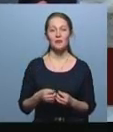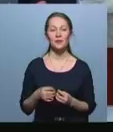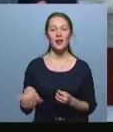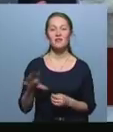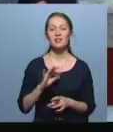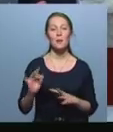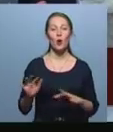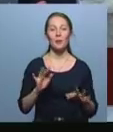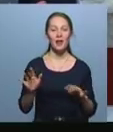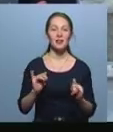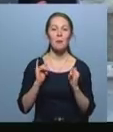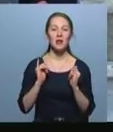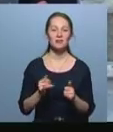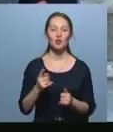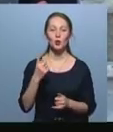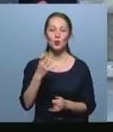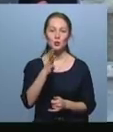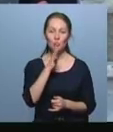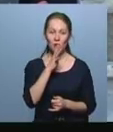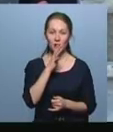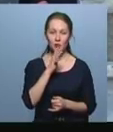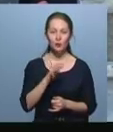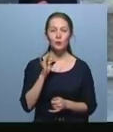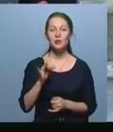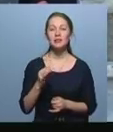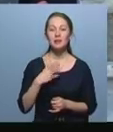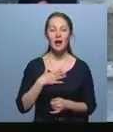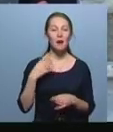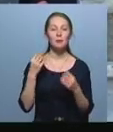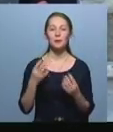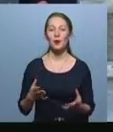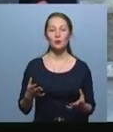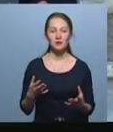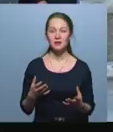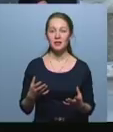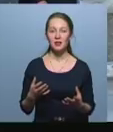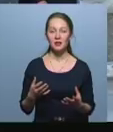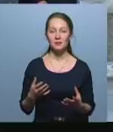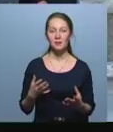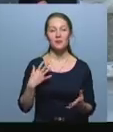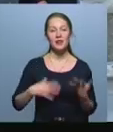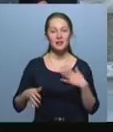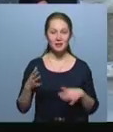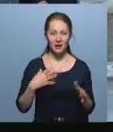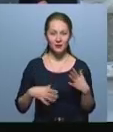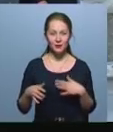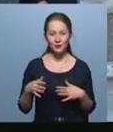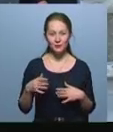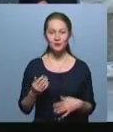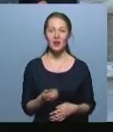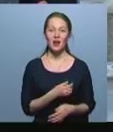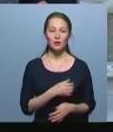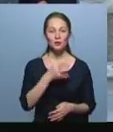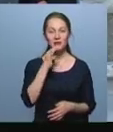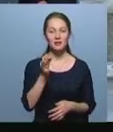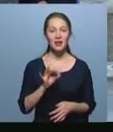мероприятия, посвященные столетию. И я просто с радостью хочу сказать о